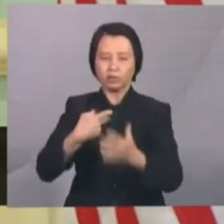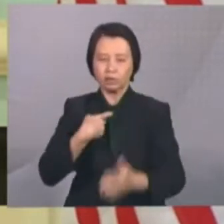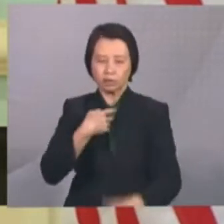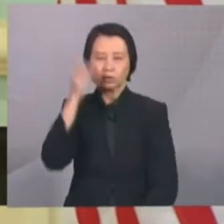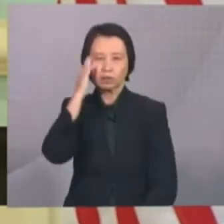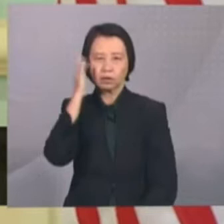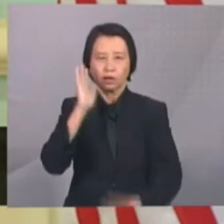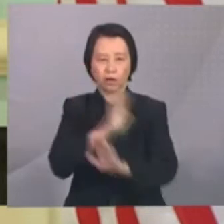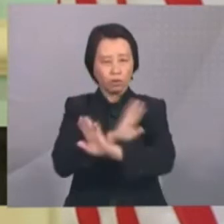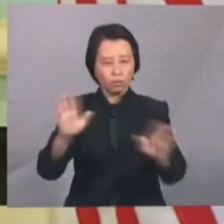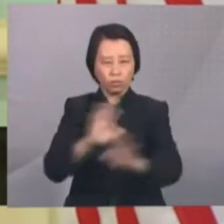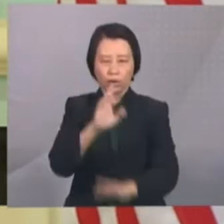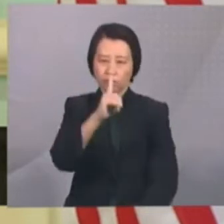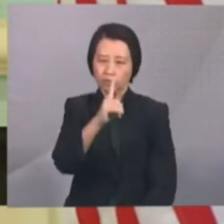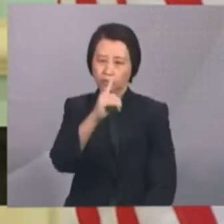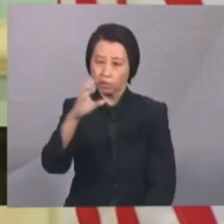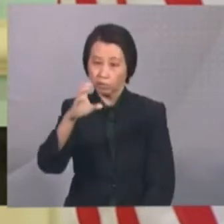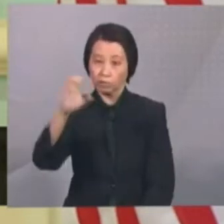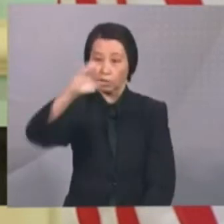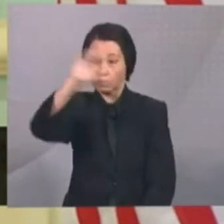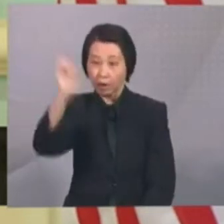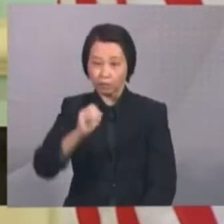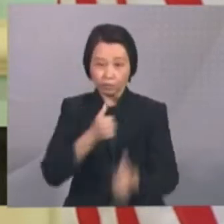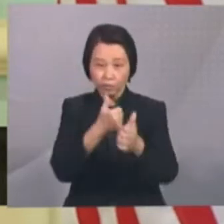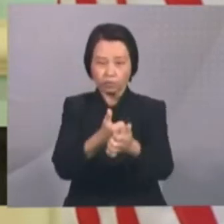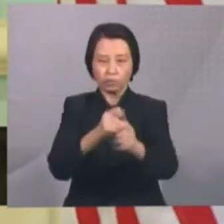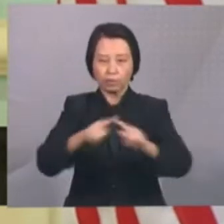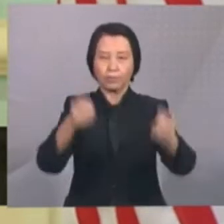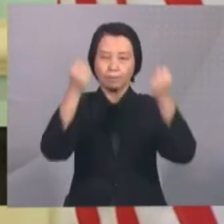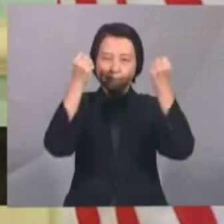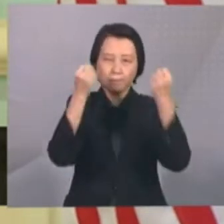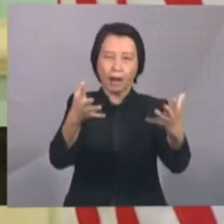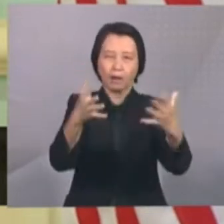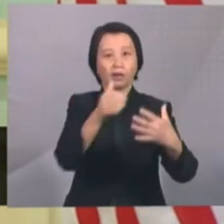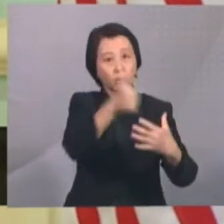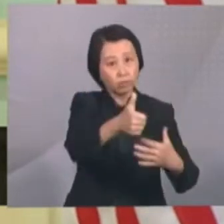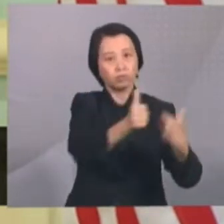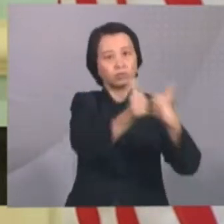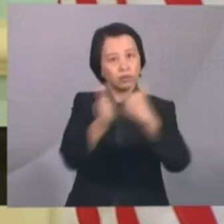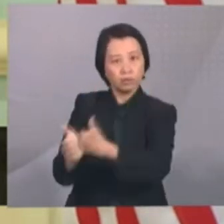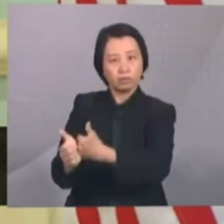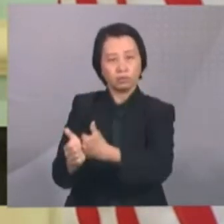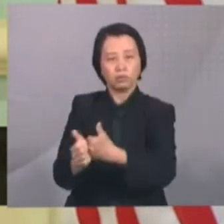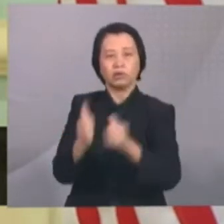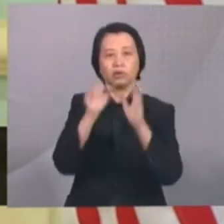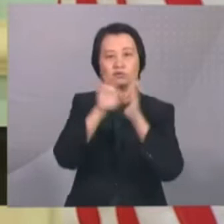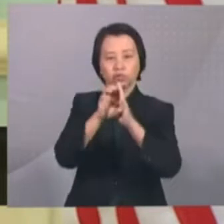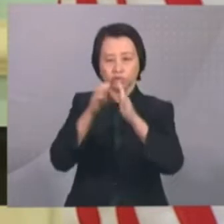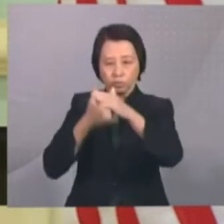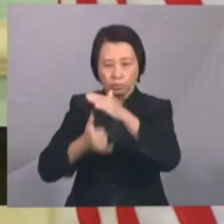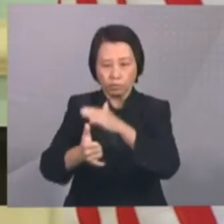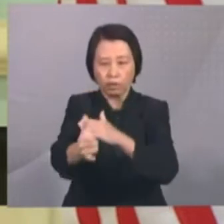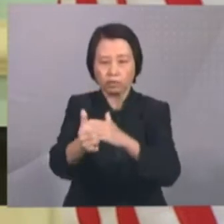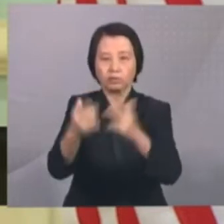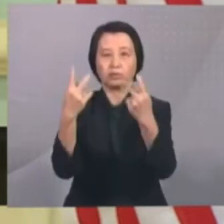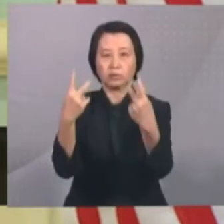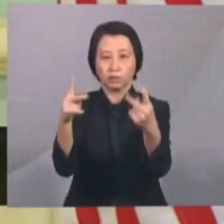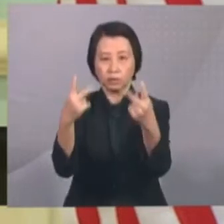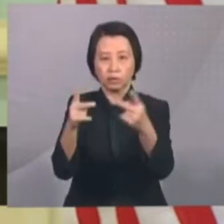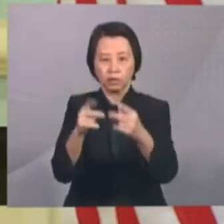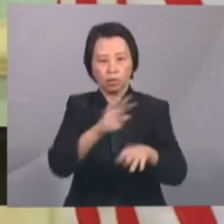bukan 100 fetus tetapi kebanyakannya mematuhi misalnya apabila memasuki premis perniagaan